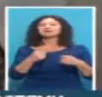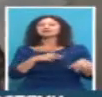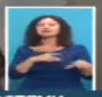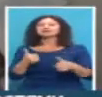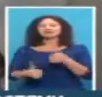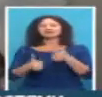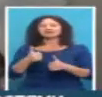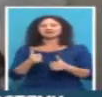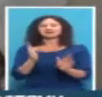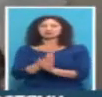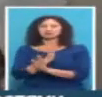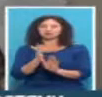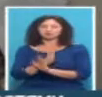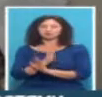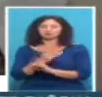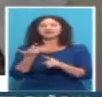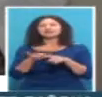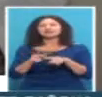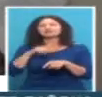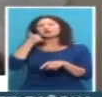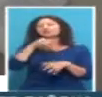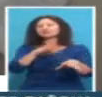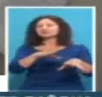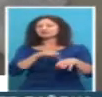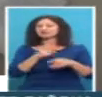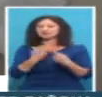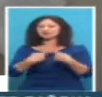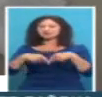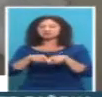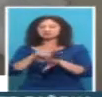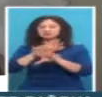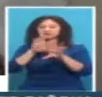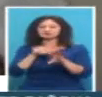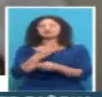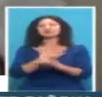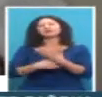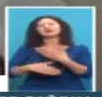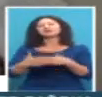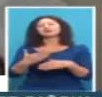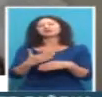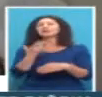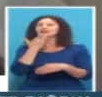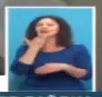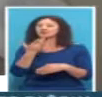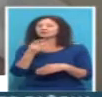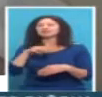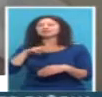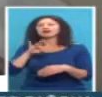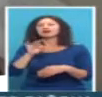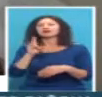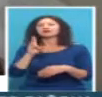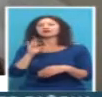С этого года мы, значит, совместно с общественным объединением инвалидов, с акиматом Тарановского